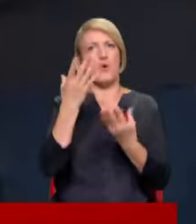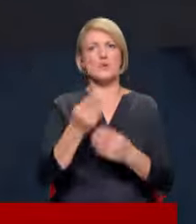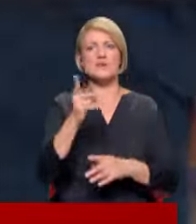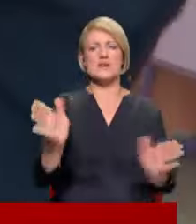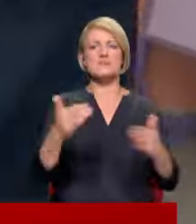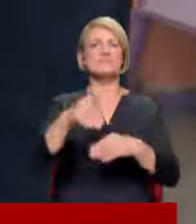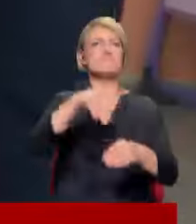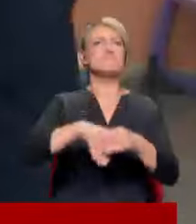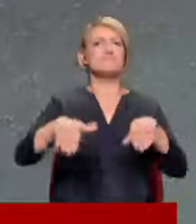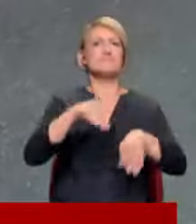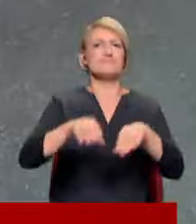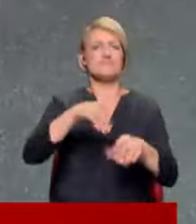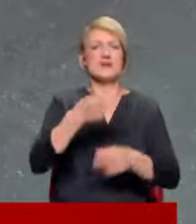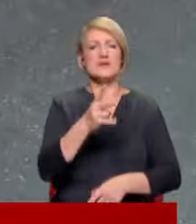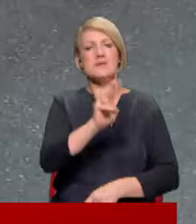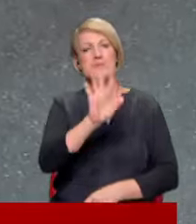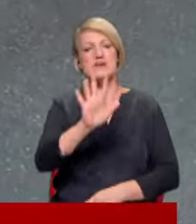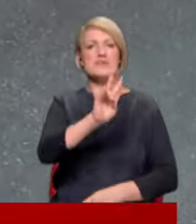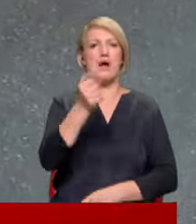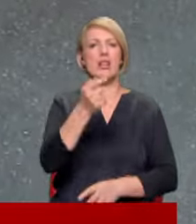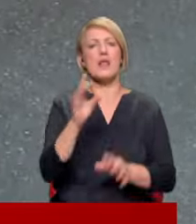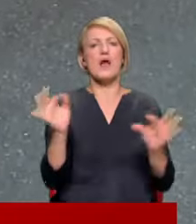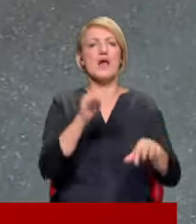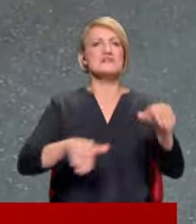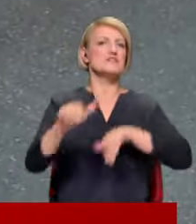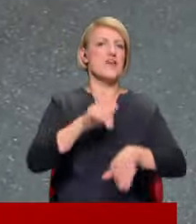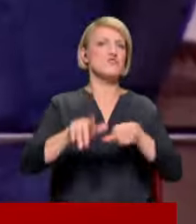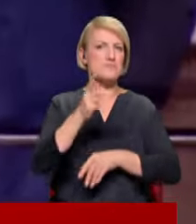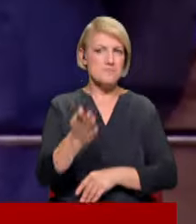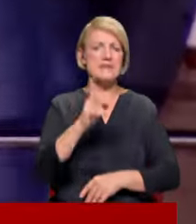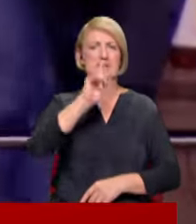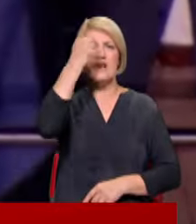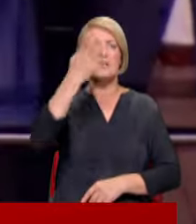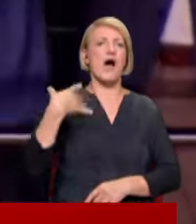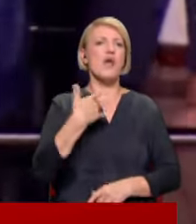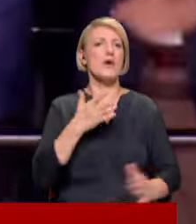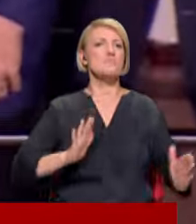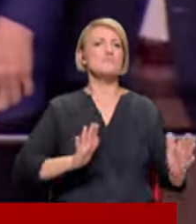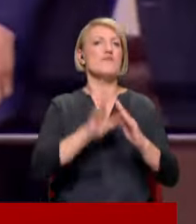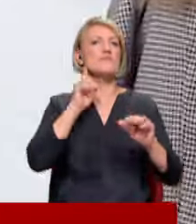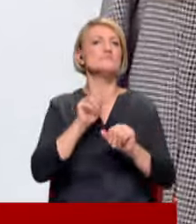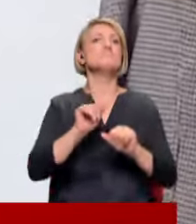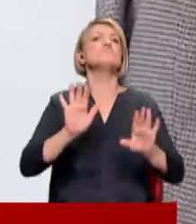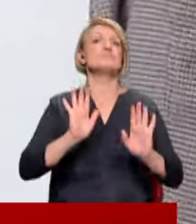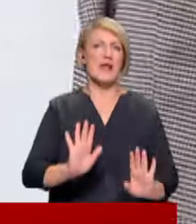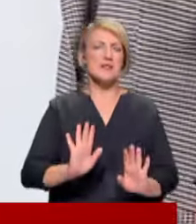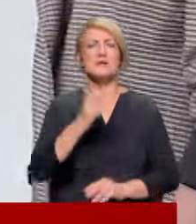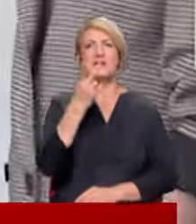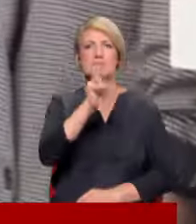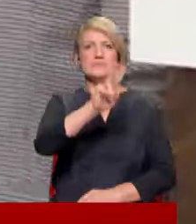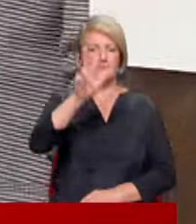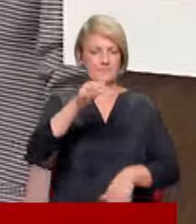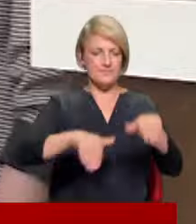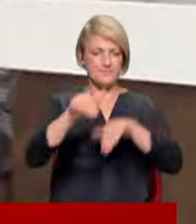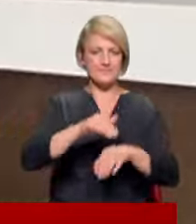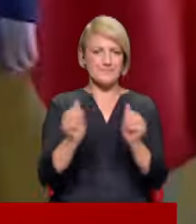sandığı için 2025 2026 tarihli Erken seçim çağrıları sadece ana muhalefetten duyulmuyor artık 2023